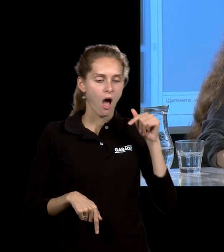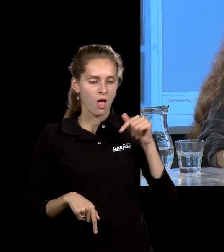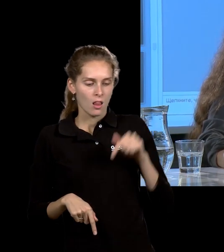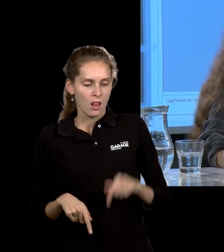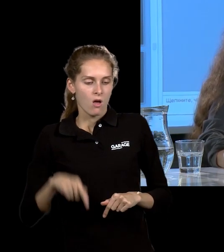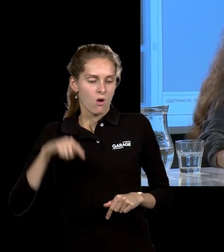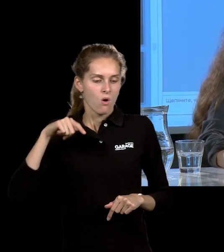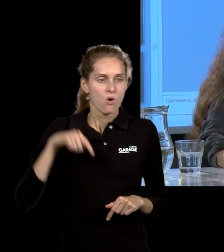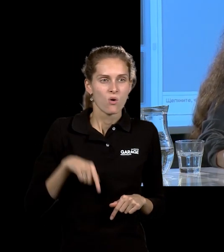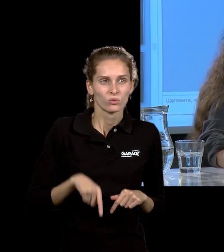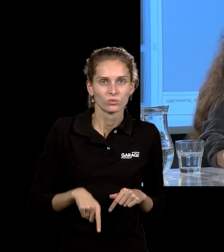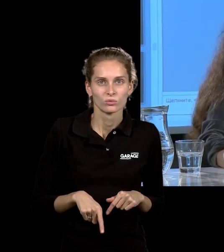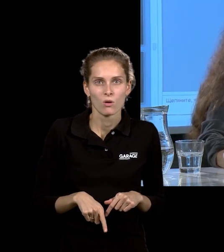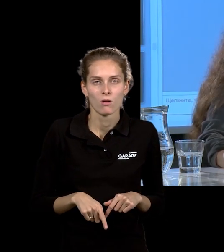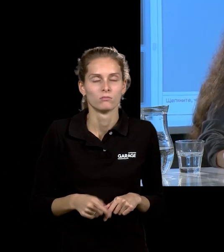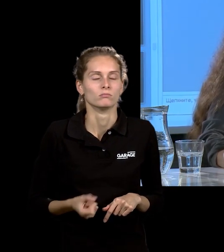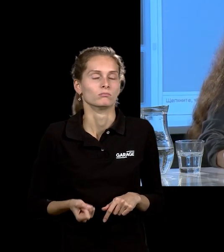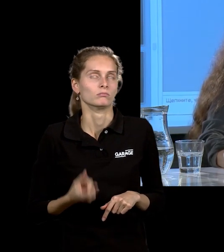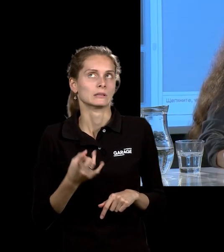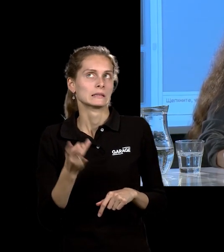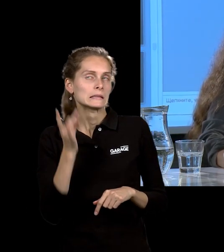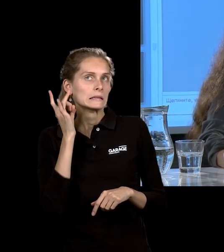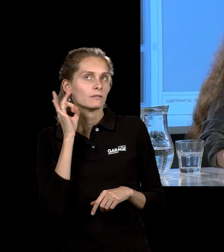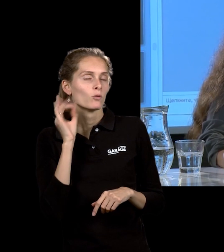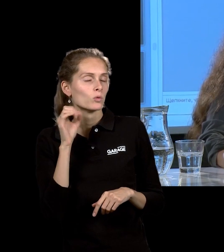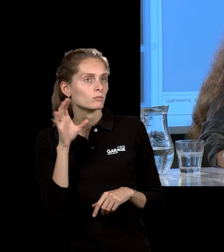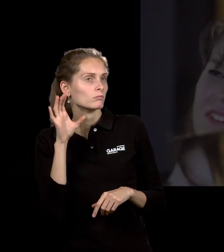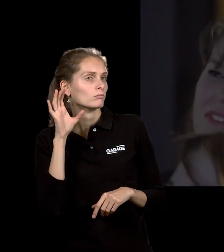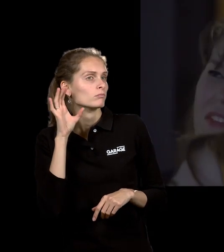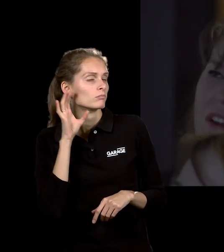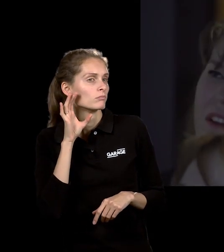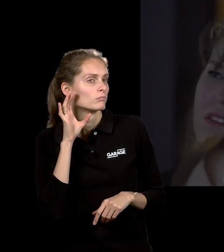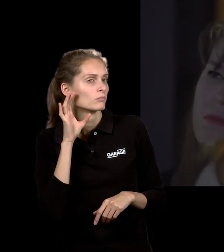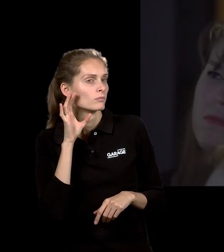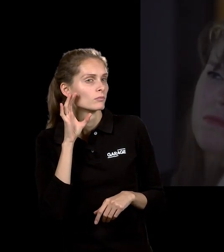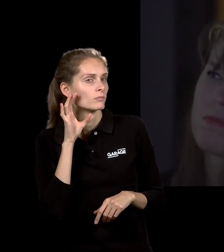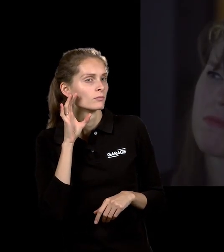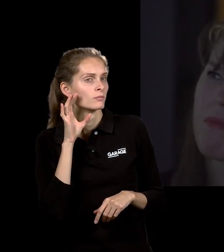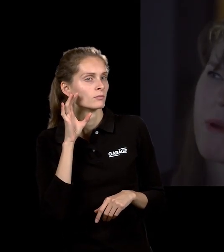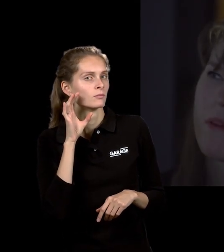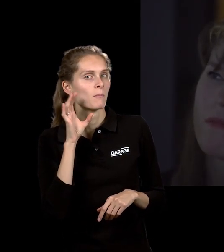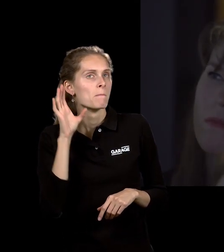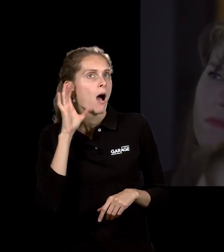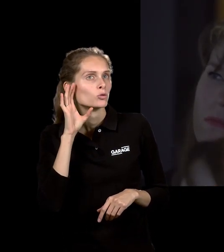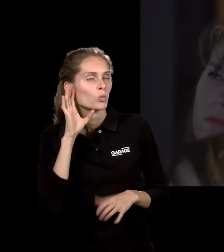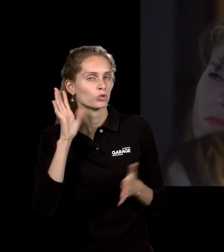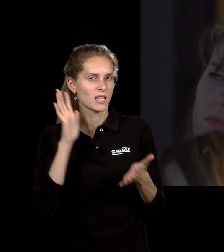замечательный звук, который тоже можно, как и звук тенниса, можно прислушиваться и послушать эту грязь. Если